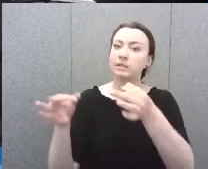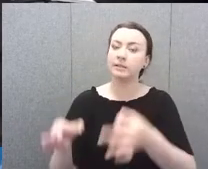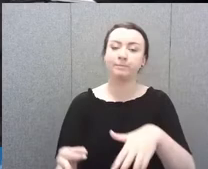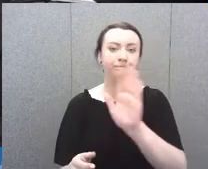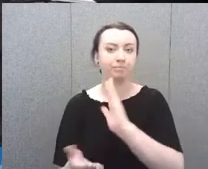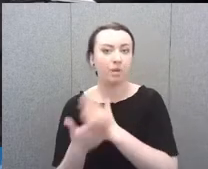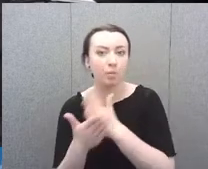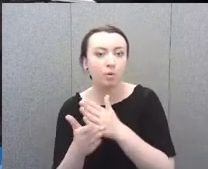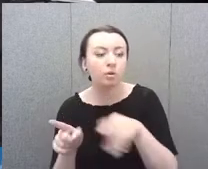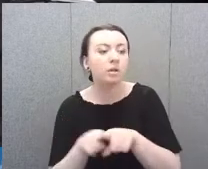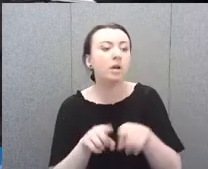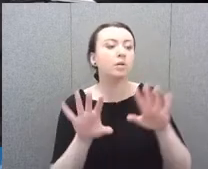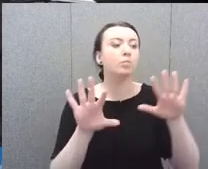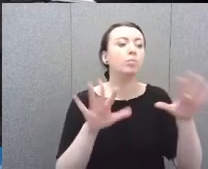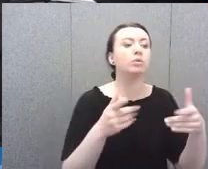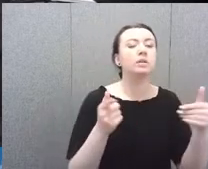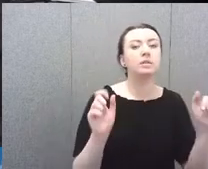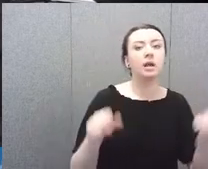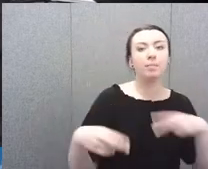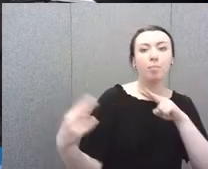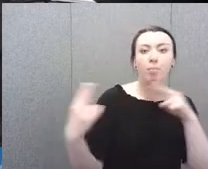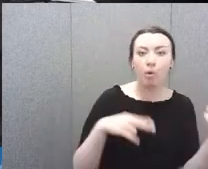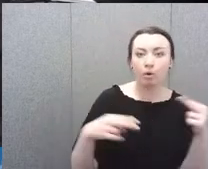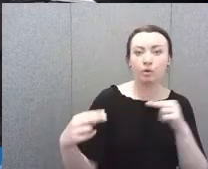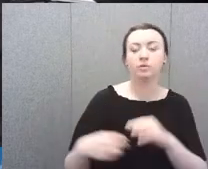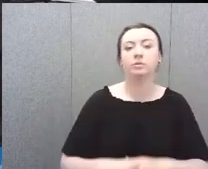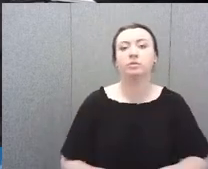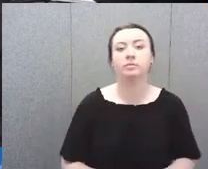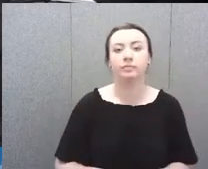изменения. Доказательства говорят про то, что